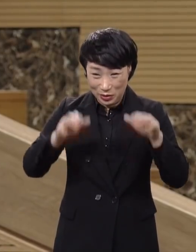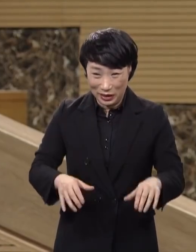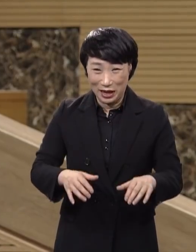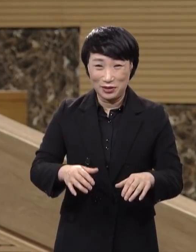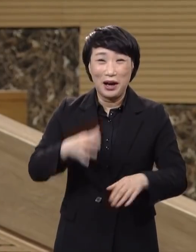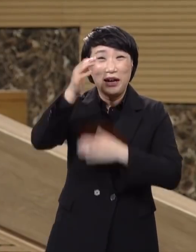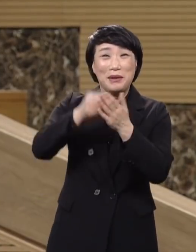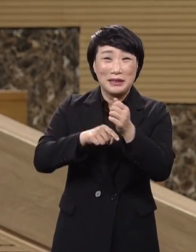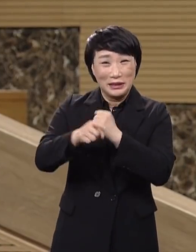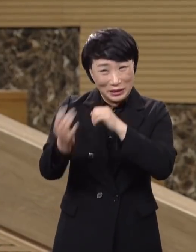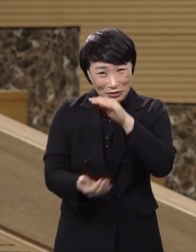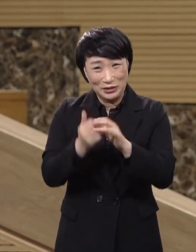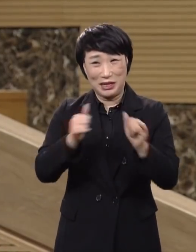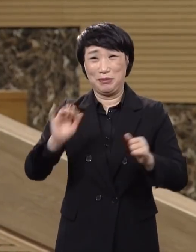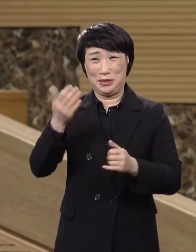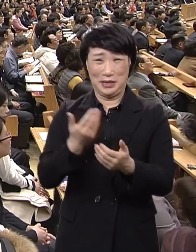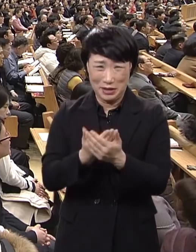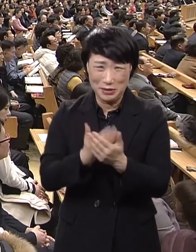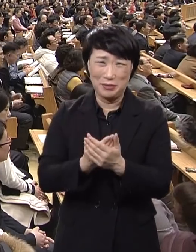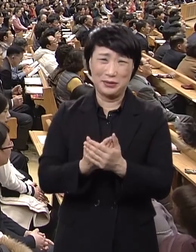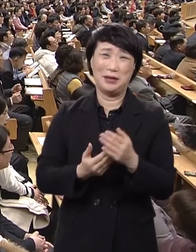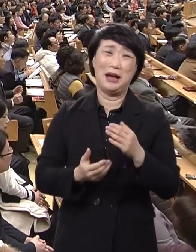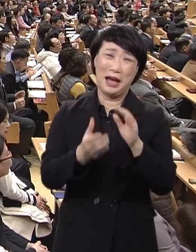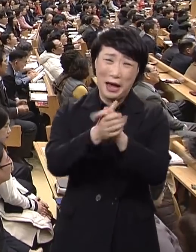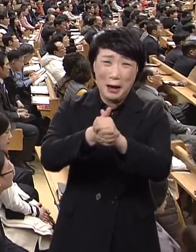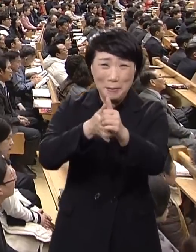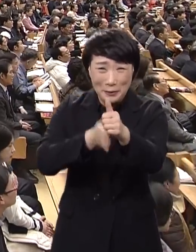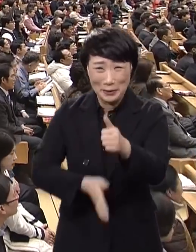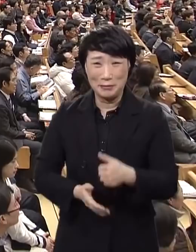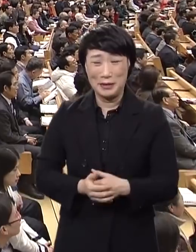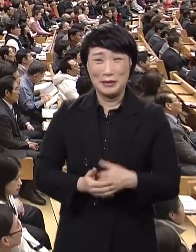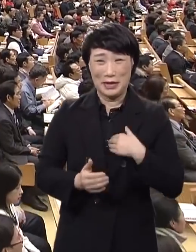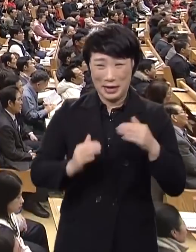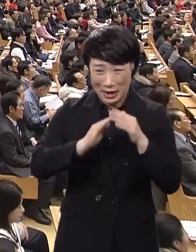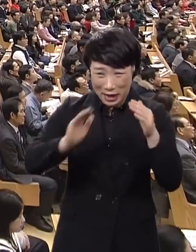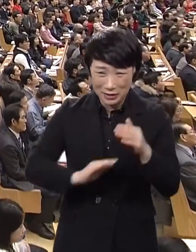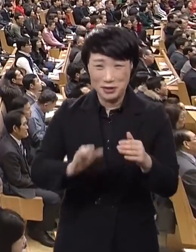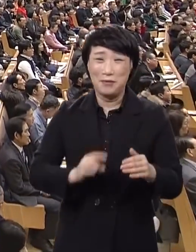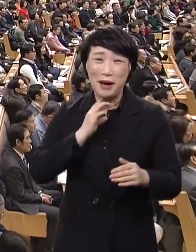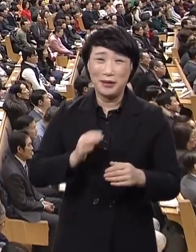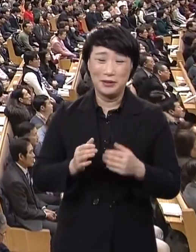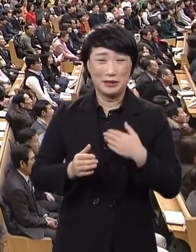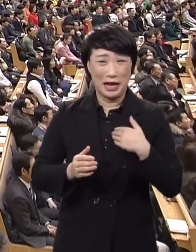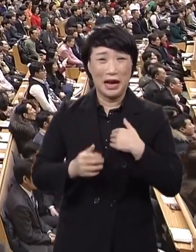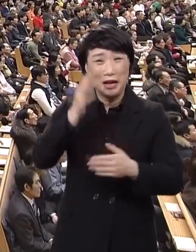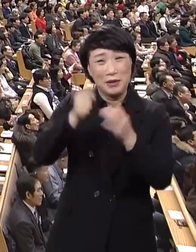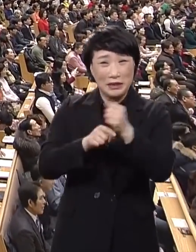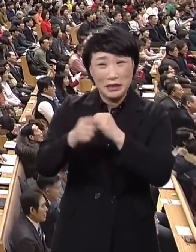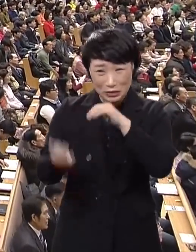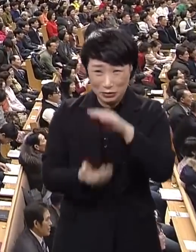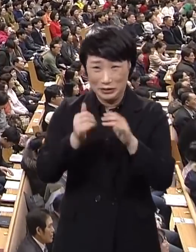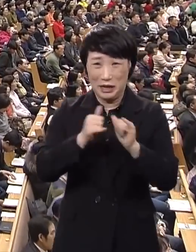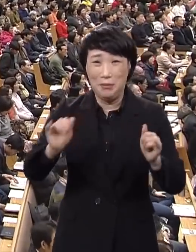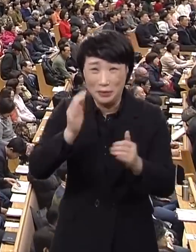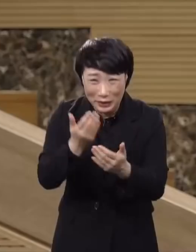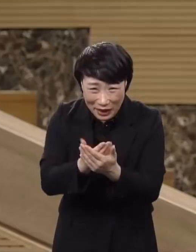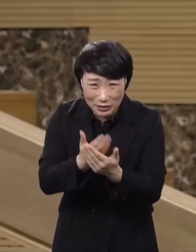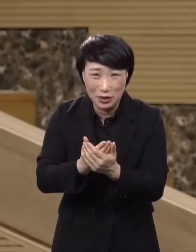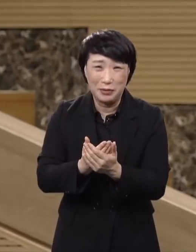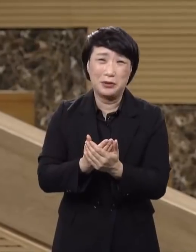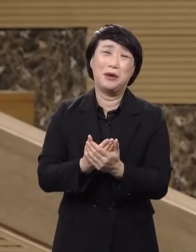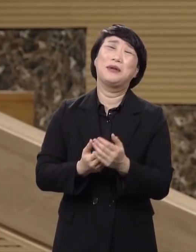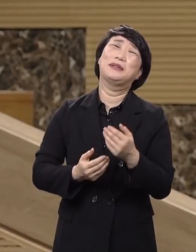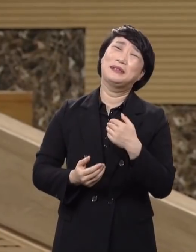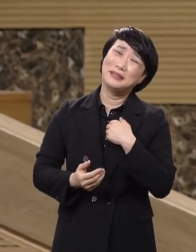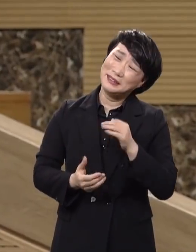한번 써주세요. 아멘에. 내 집에서만이라도 그렇게 나 좀 써주세요.